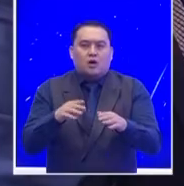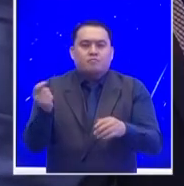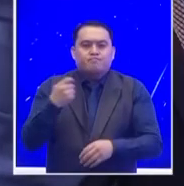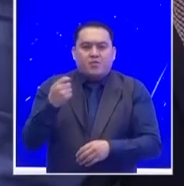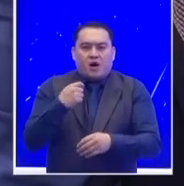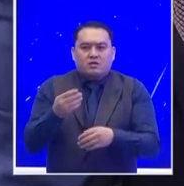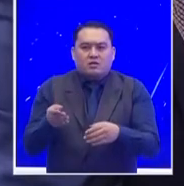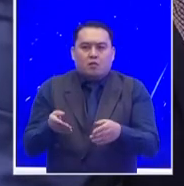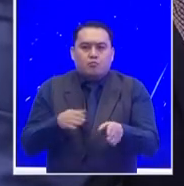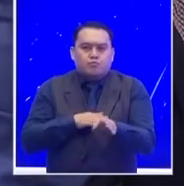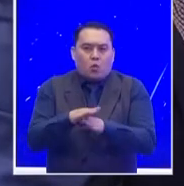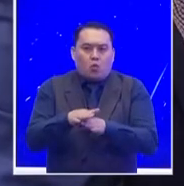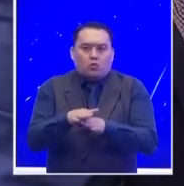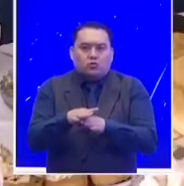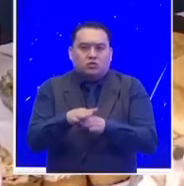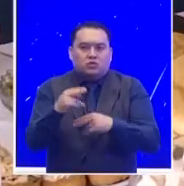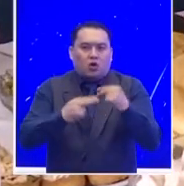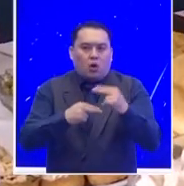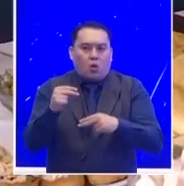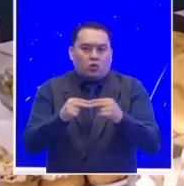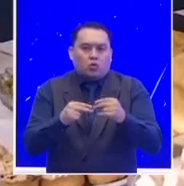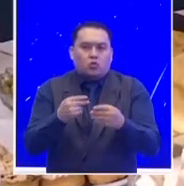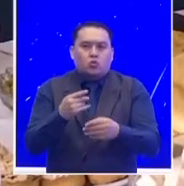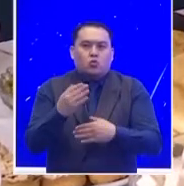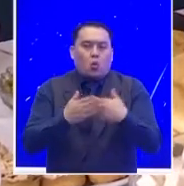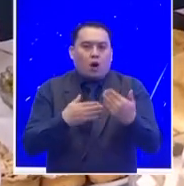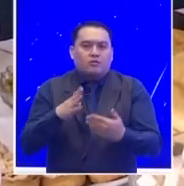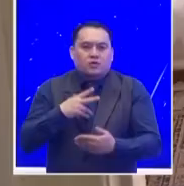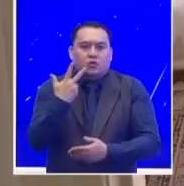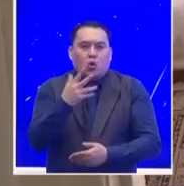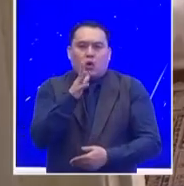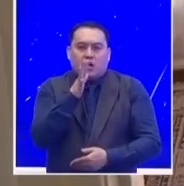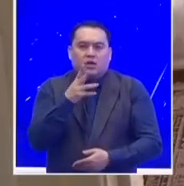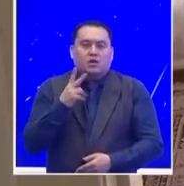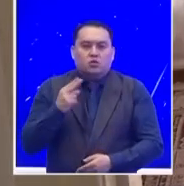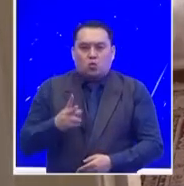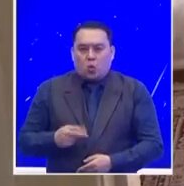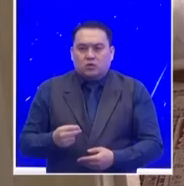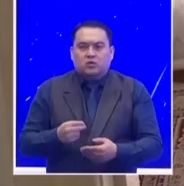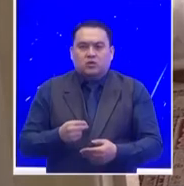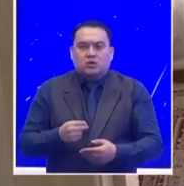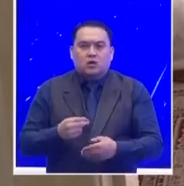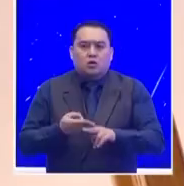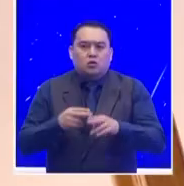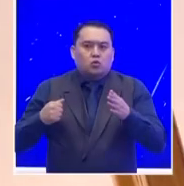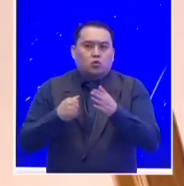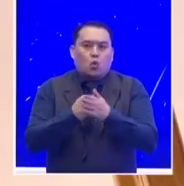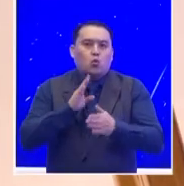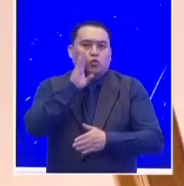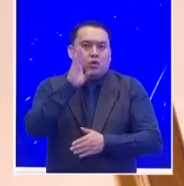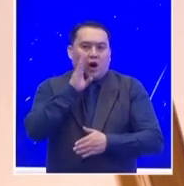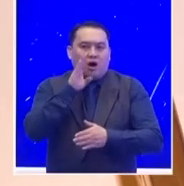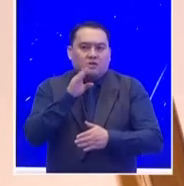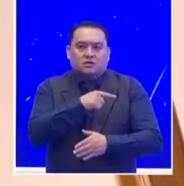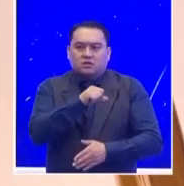Вода практически полностью заполнила строение. На руках у родителей была 3-летняя дочь. Ребенка держали над головой до самого утра.